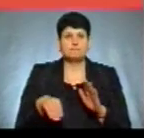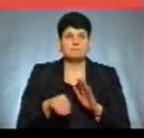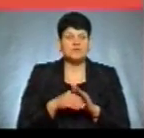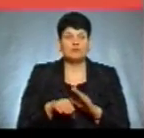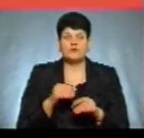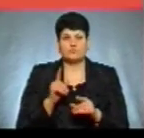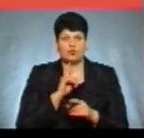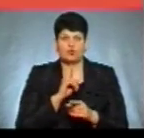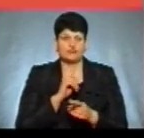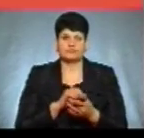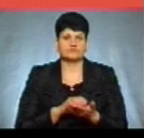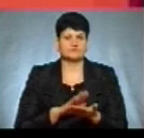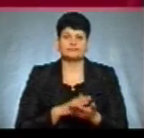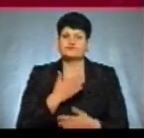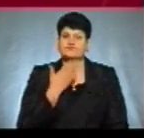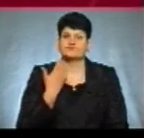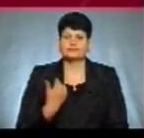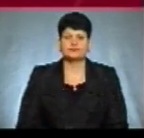зафіксовано.